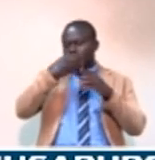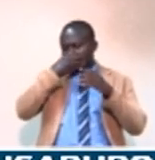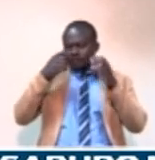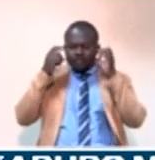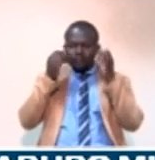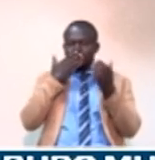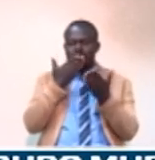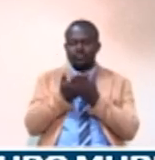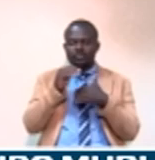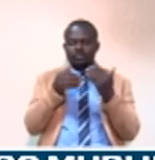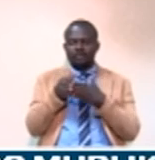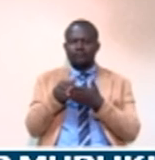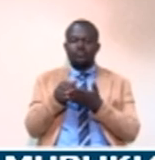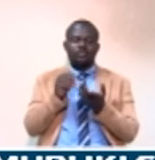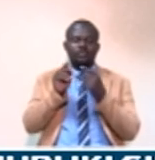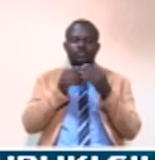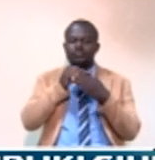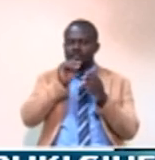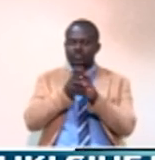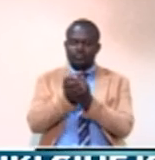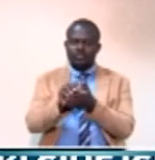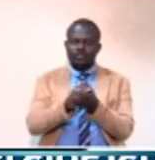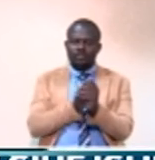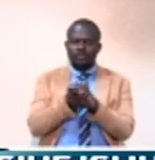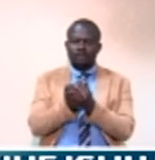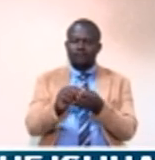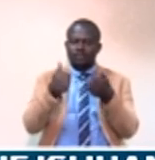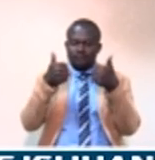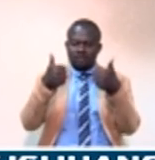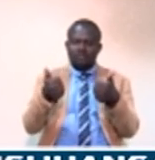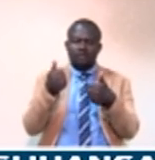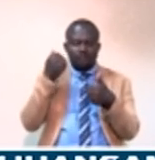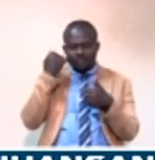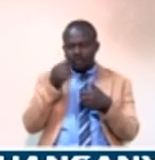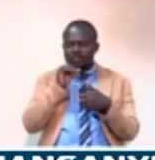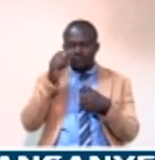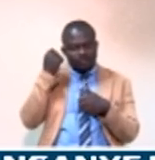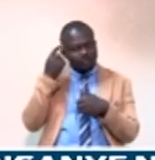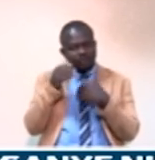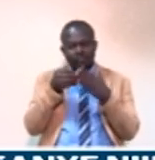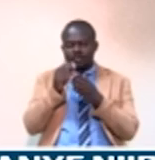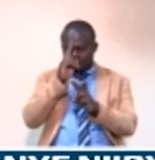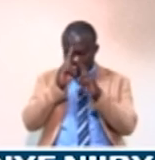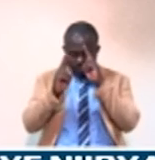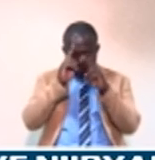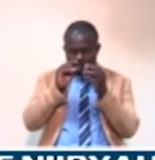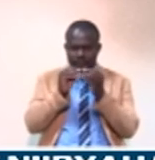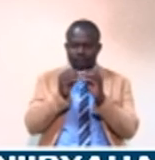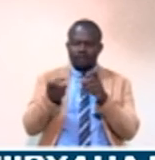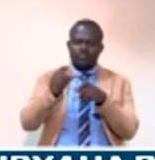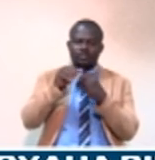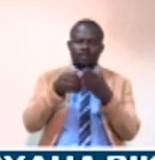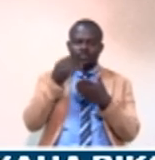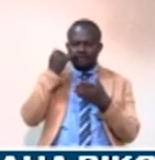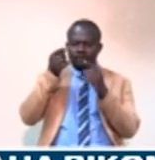gukambarwa neza, nta abantu bagikaraba neza. Izo ngamba zose iyo zitubahirijwe, ni ikivamo n'ikira cy'uko imibare yiyongera.